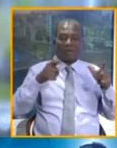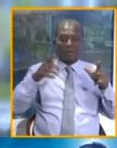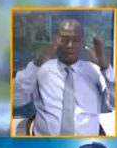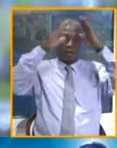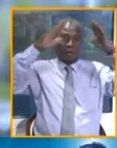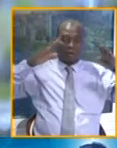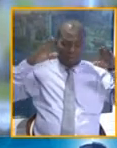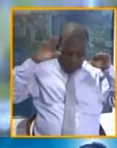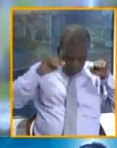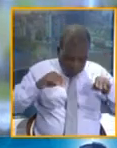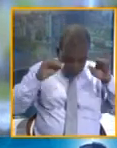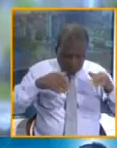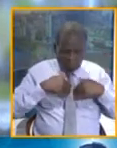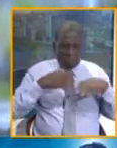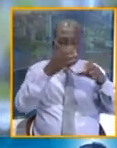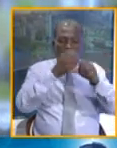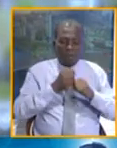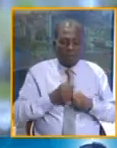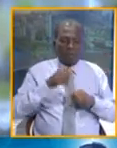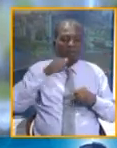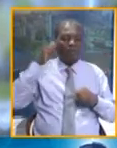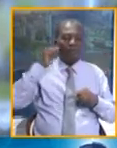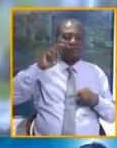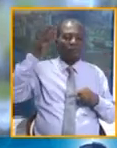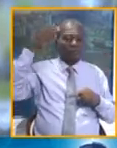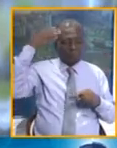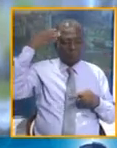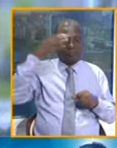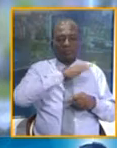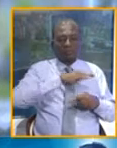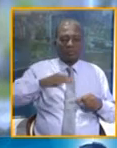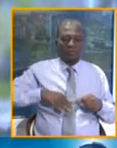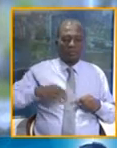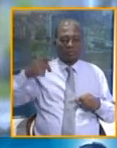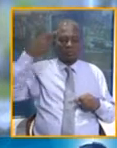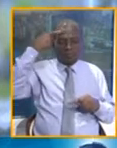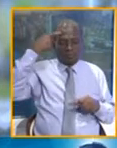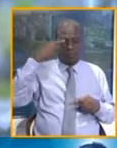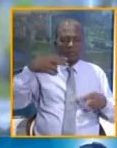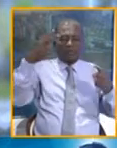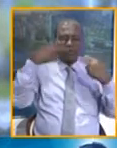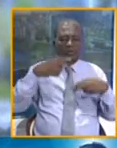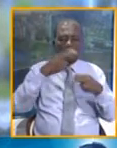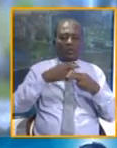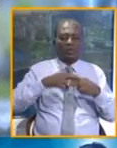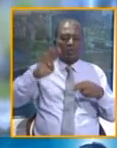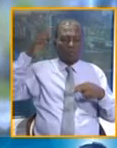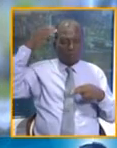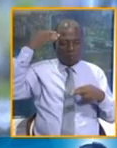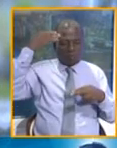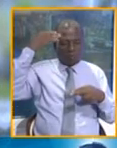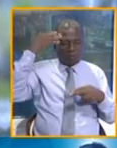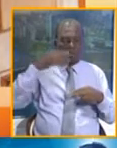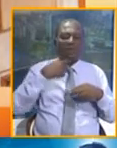de la Riviera Golf a reçu hier le Premier ministre Patrick Hachi et des membres du gouvernement venus au nom du chef de l'État. Ils y